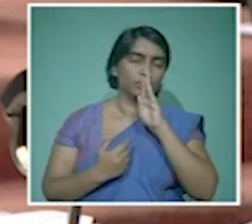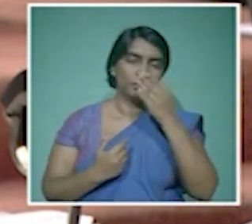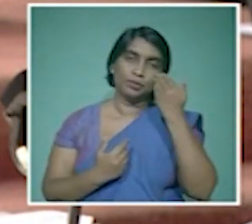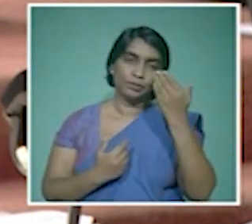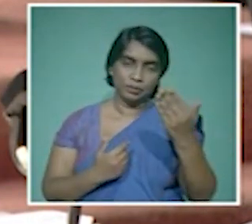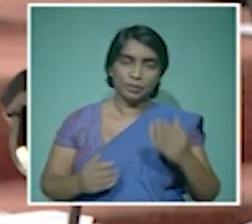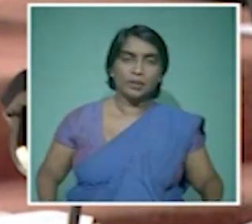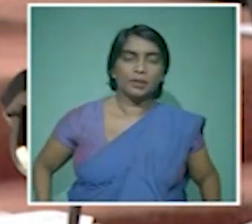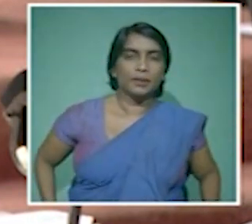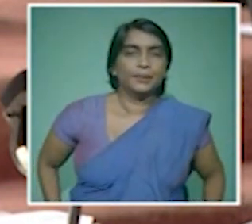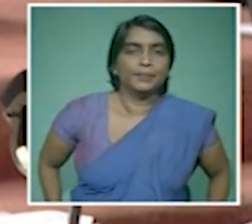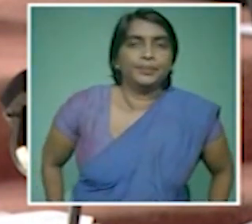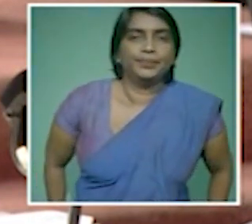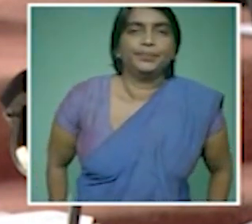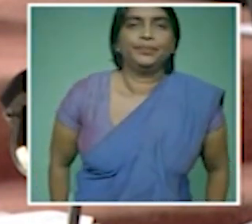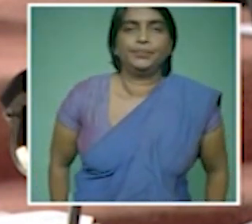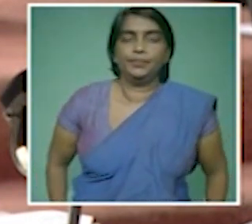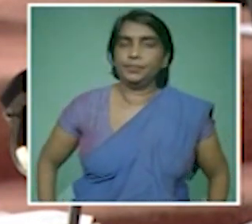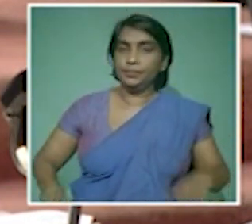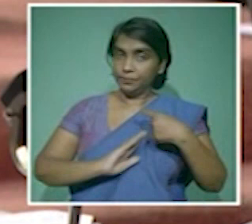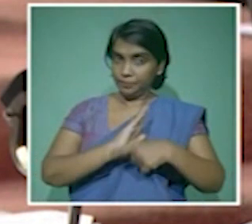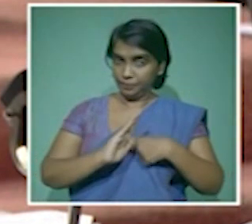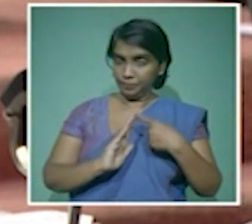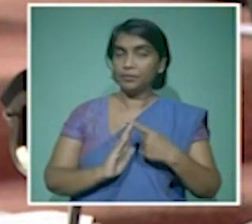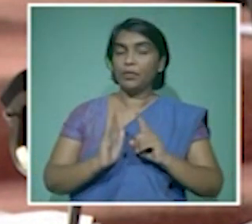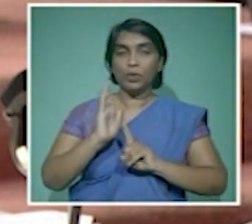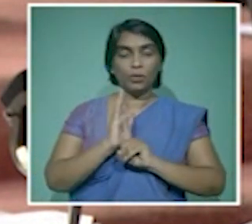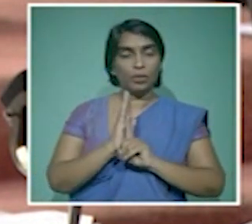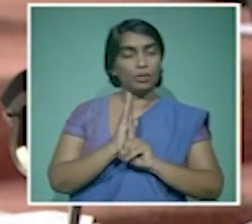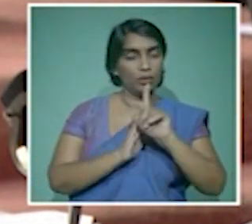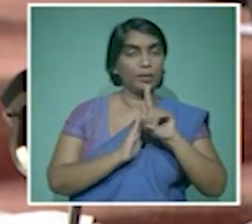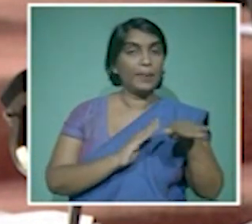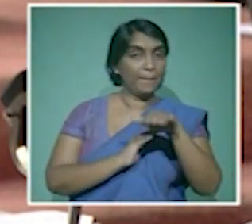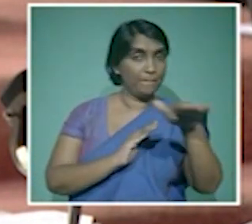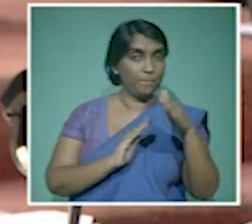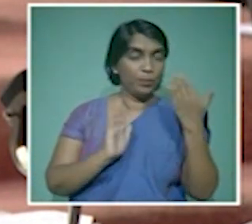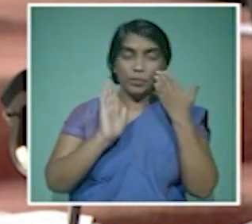இந்த நாட்டிலே பார்த்தீர்கள் என்றால் வடக்கை எடுத்துக்கொண்டால் ஒரு காலத்திலே